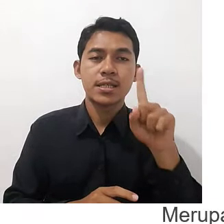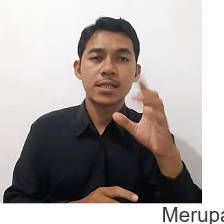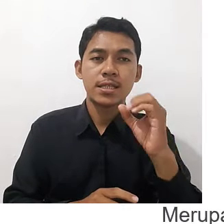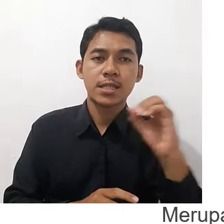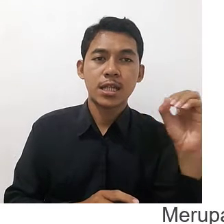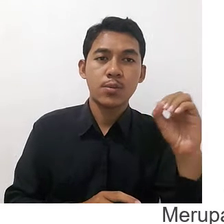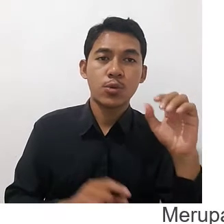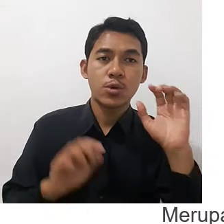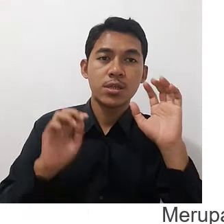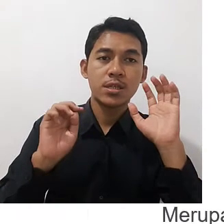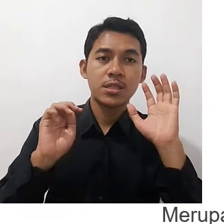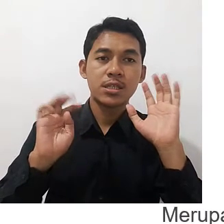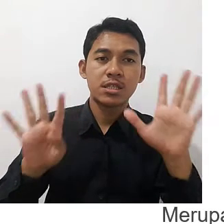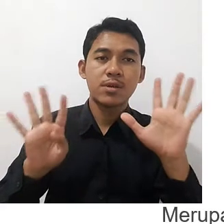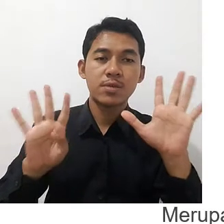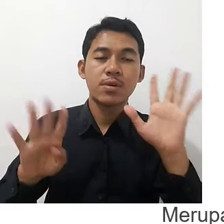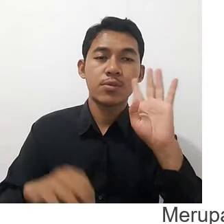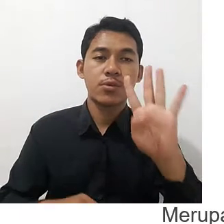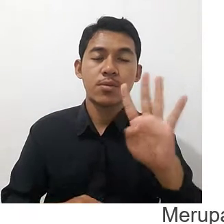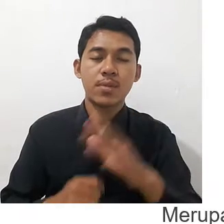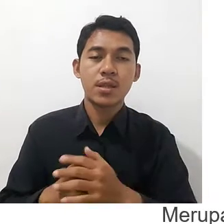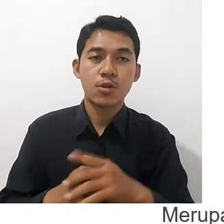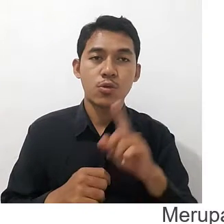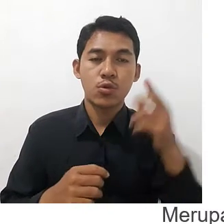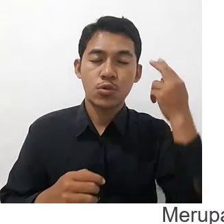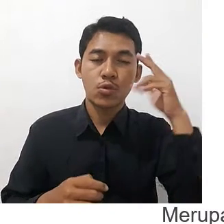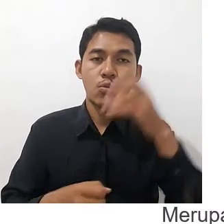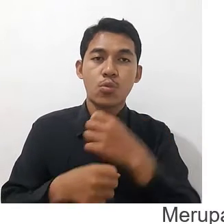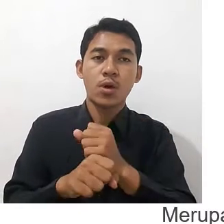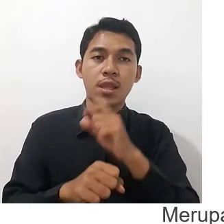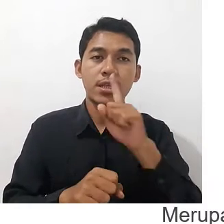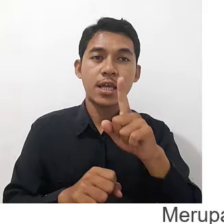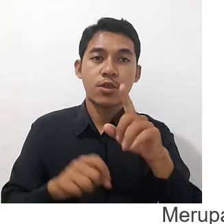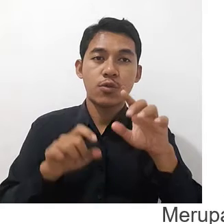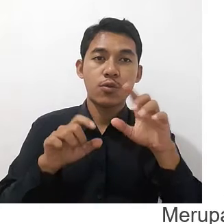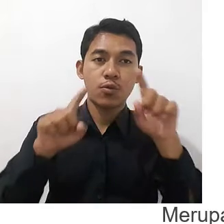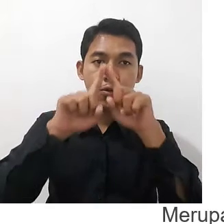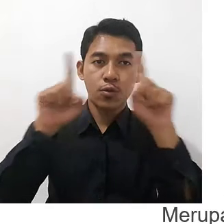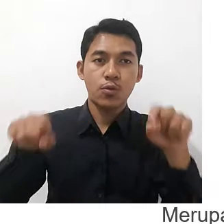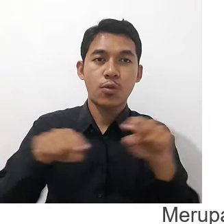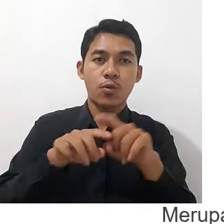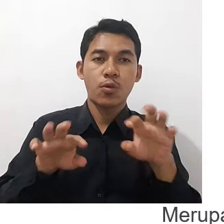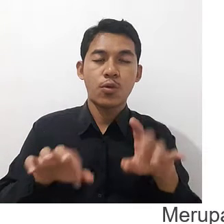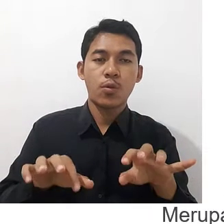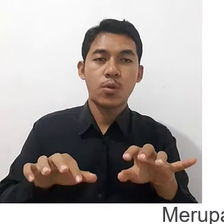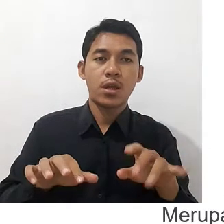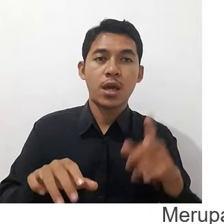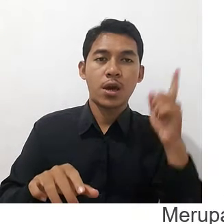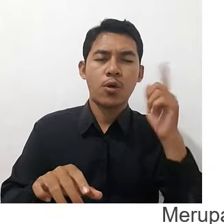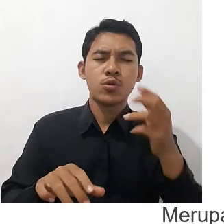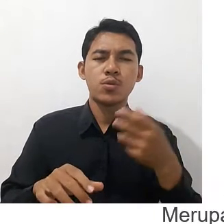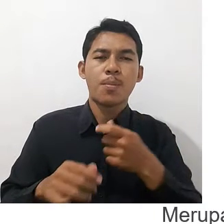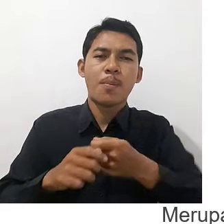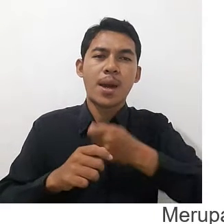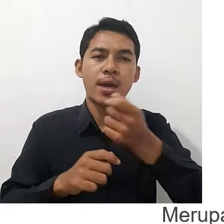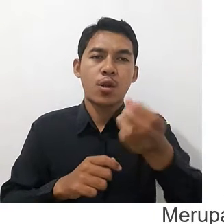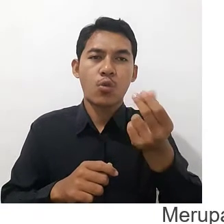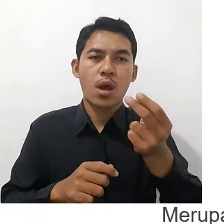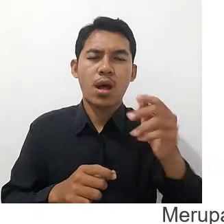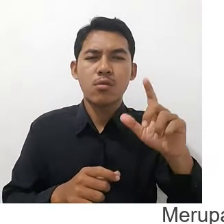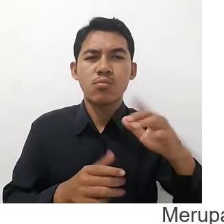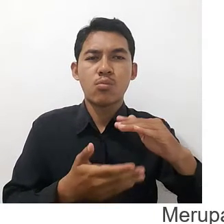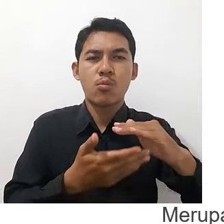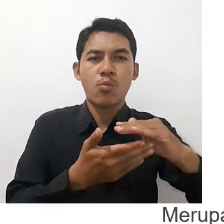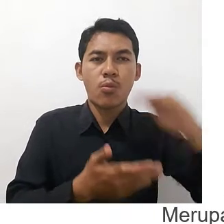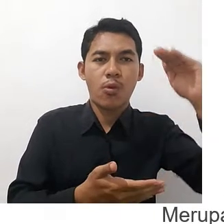satu komputer aja itu ya, satu komputer ini, satu proses komputer ya, itu mungkin memerlukan anggaran yang lebih dari itu gitu tuh,